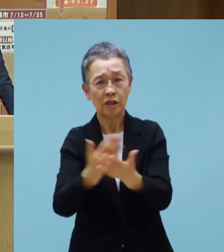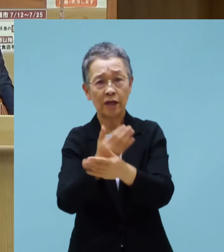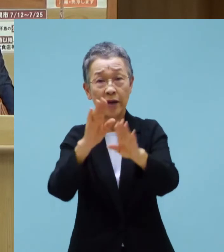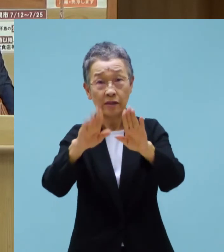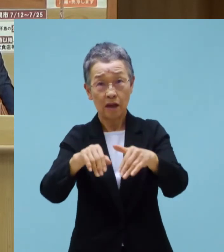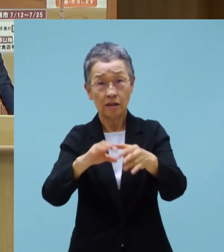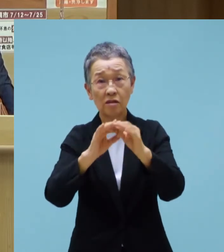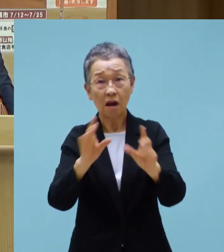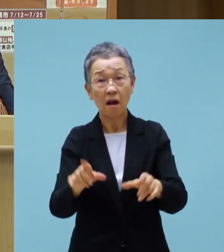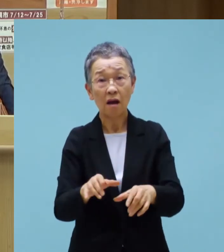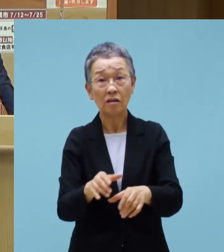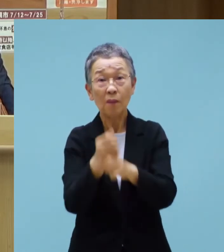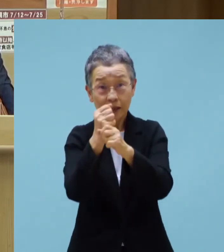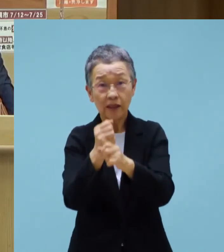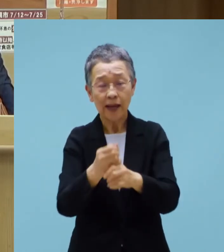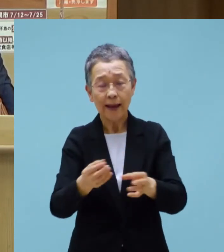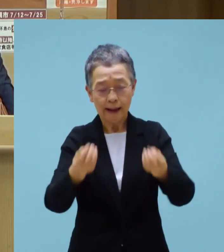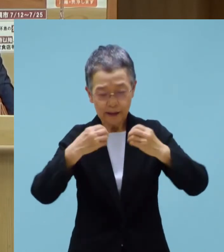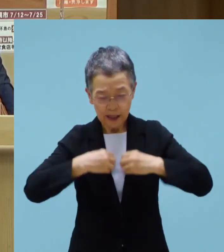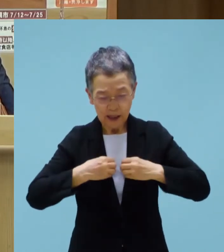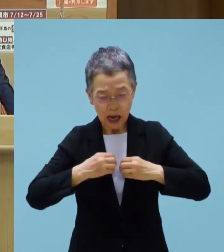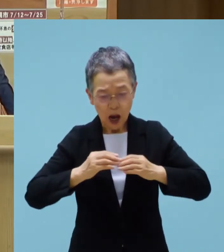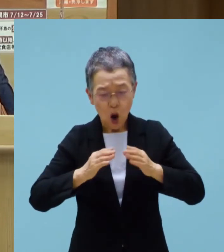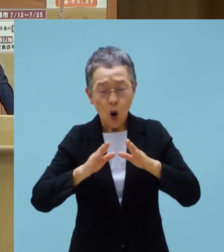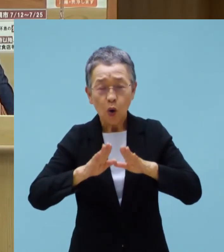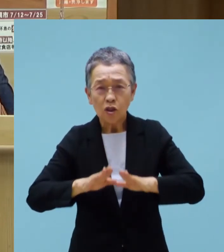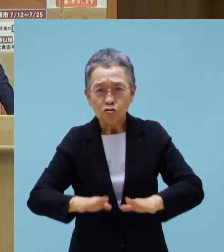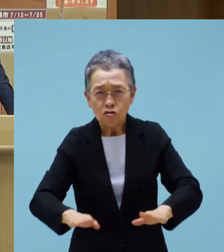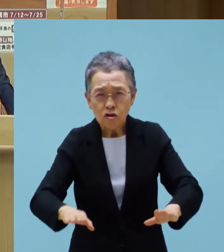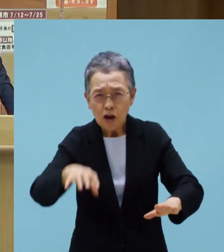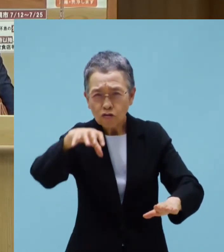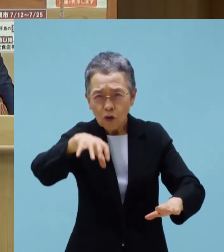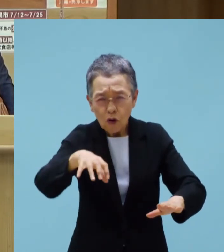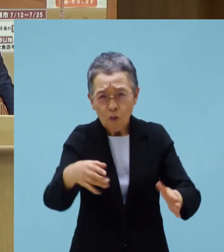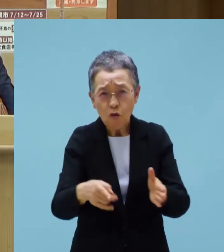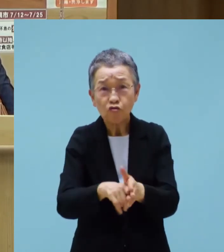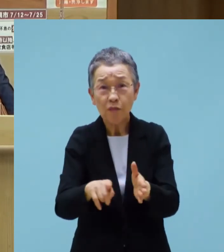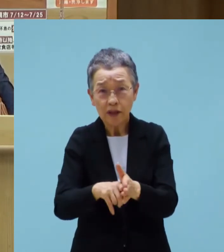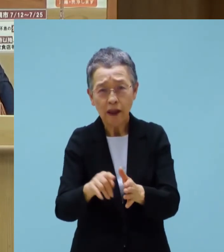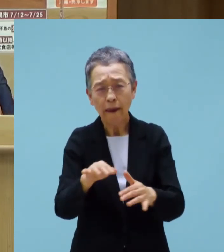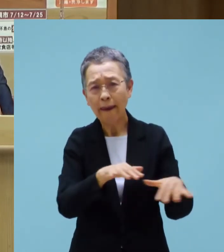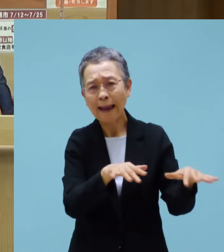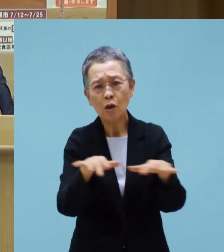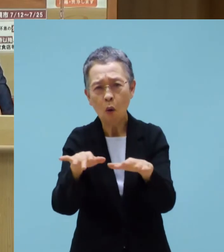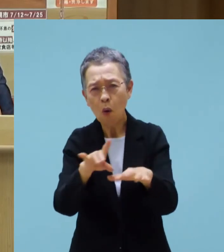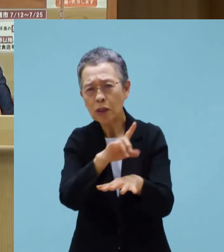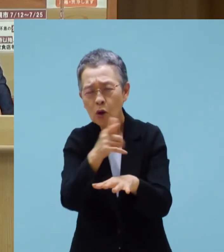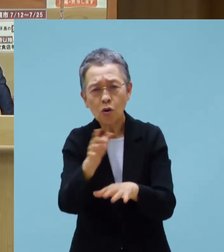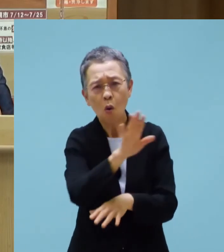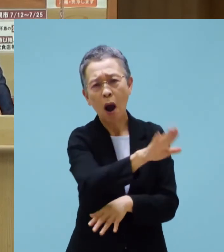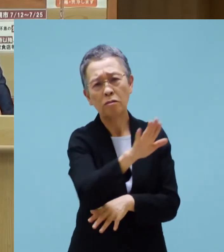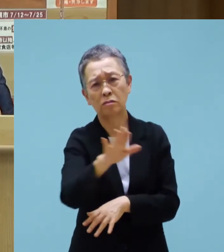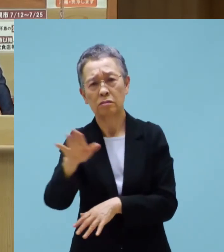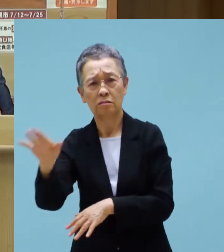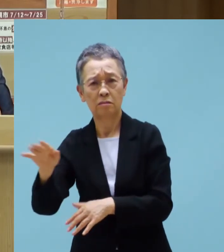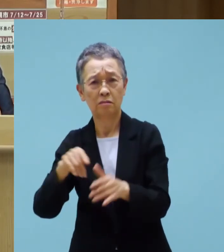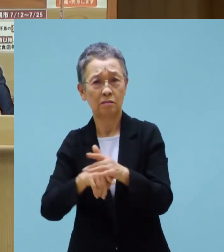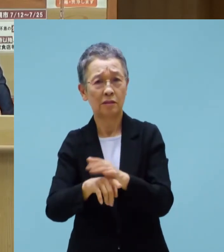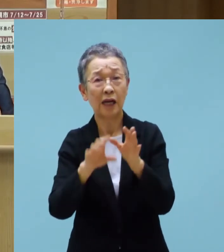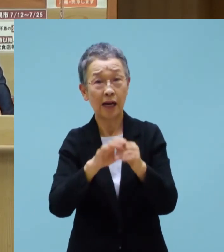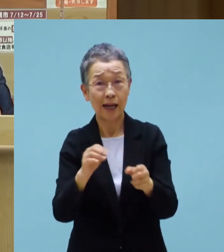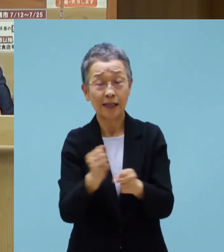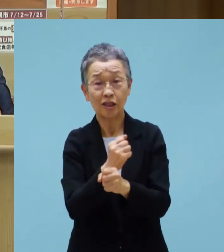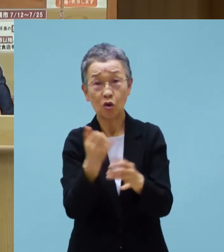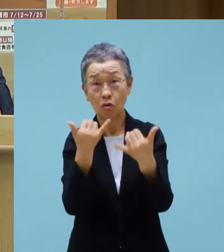る感染が落ち着いているところも含めてですね、相当影響出てますので、そういった事業者支援分